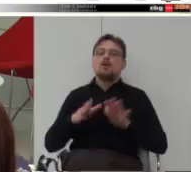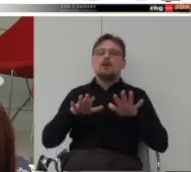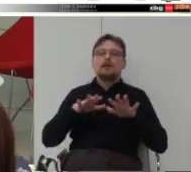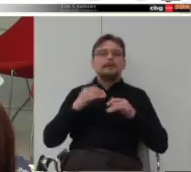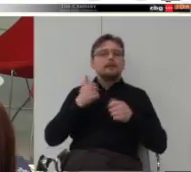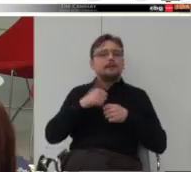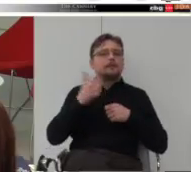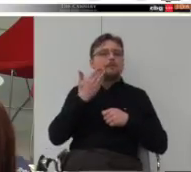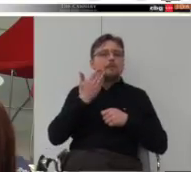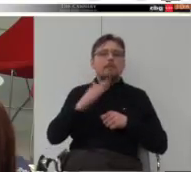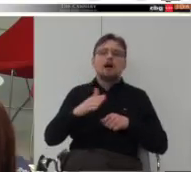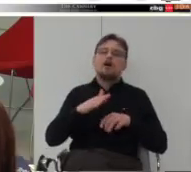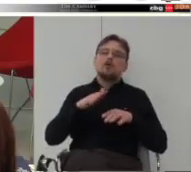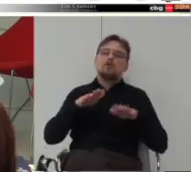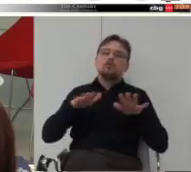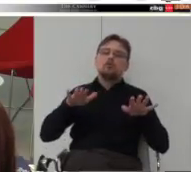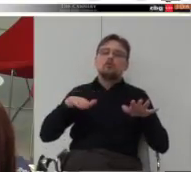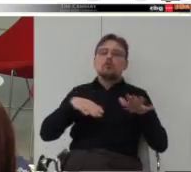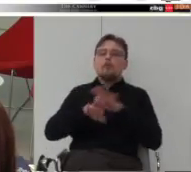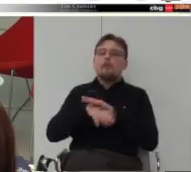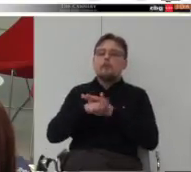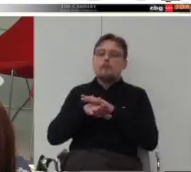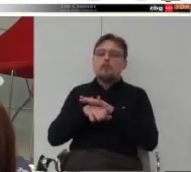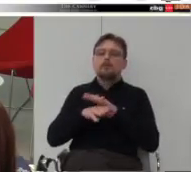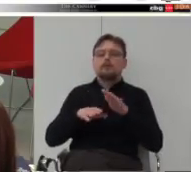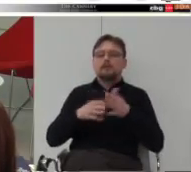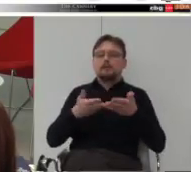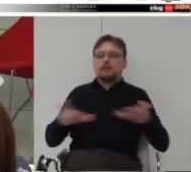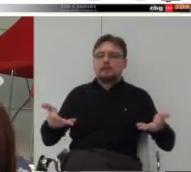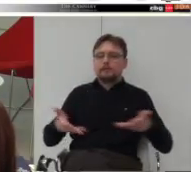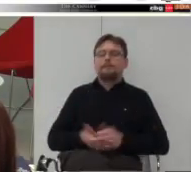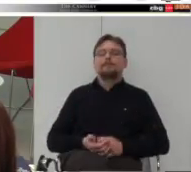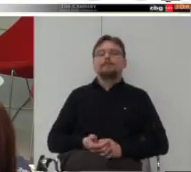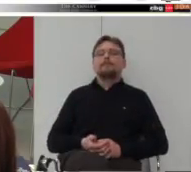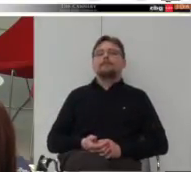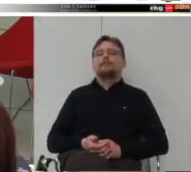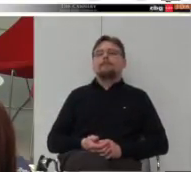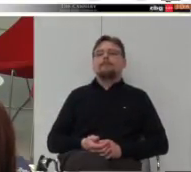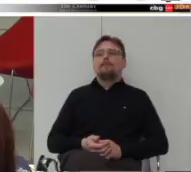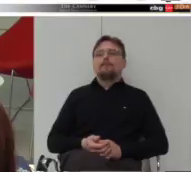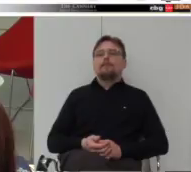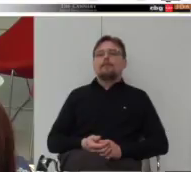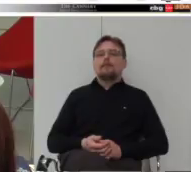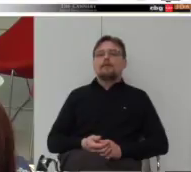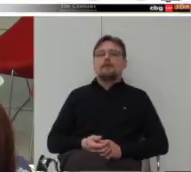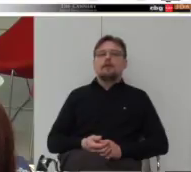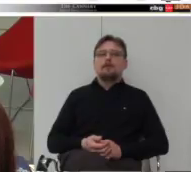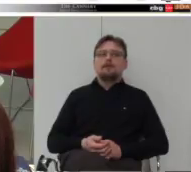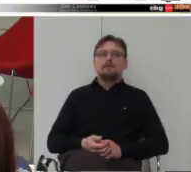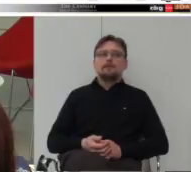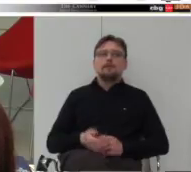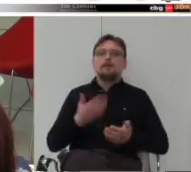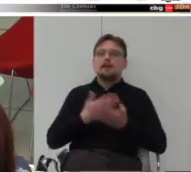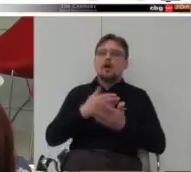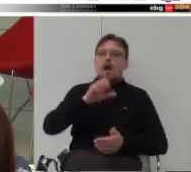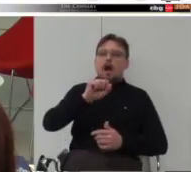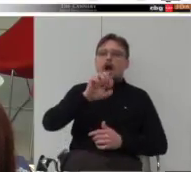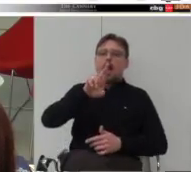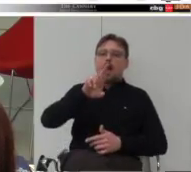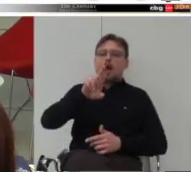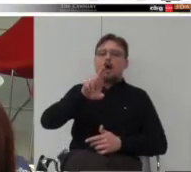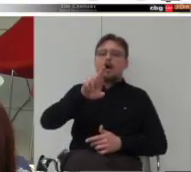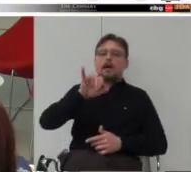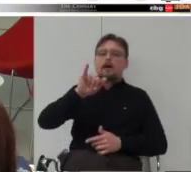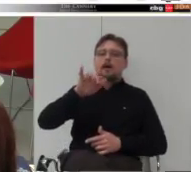jest pustych działek po spalonych albo opuszczonych domach. I ten agrihood pierwszy, który